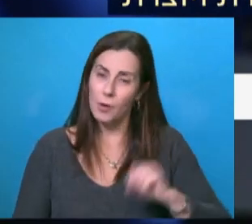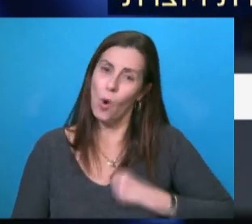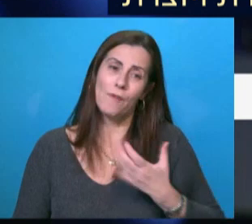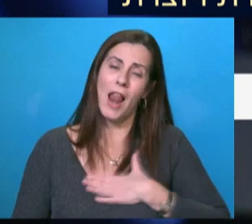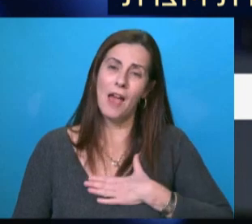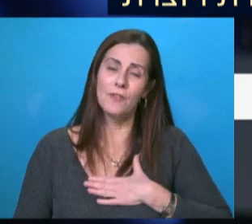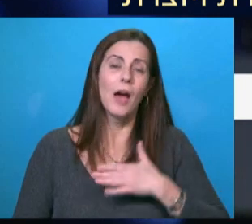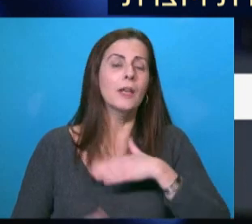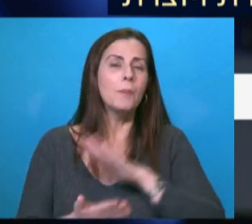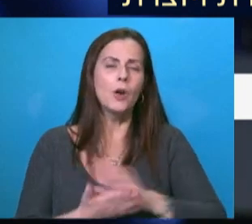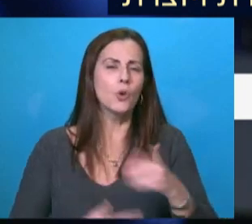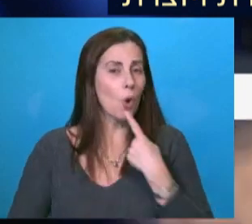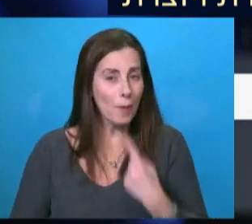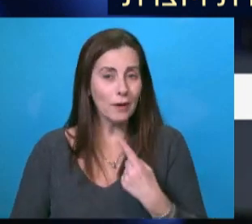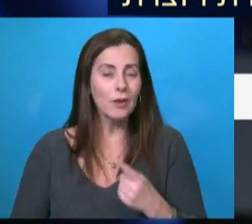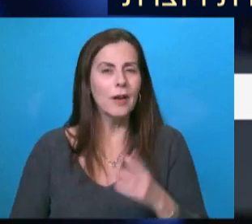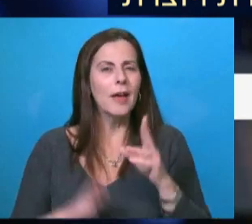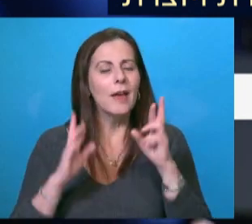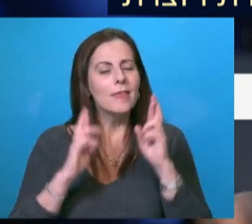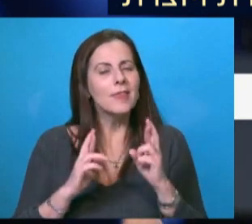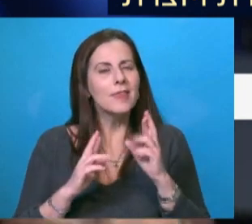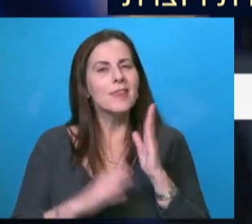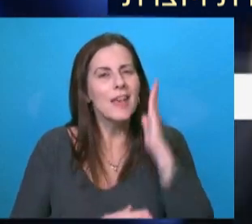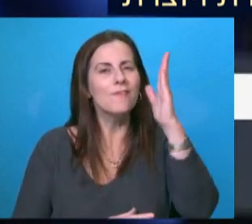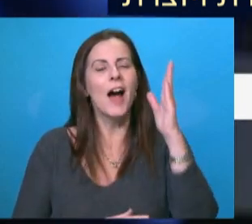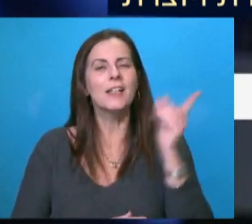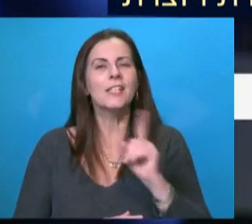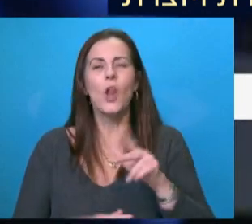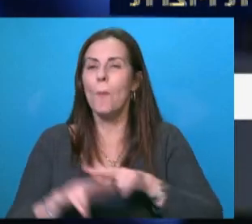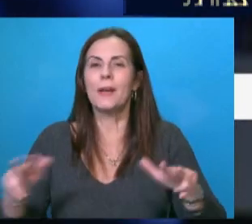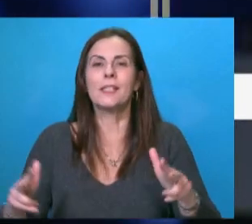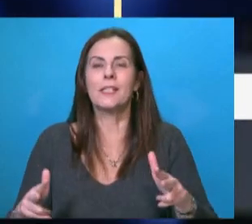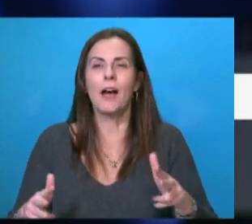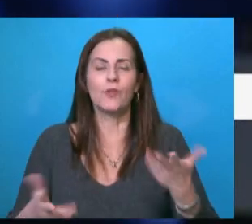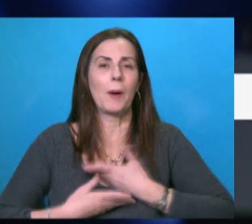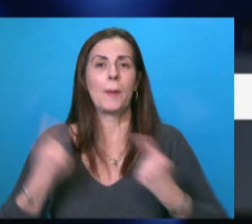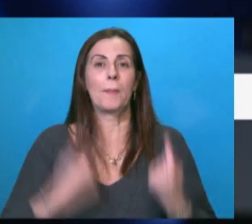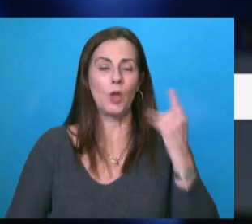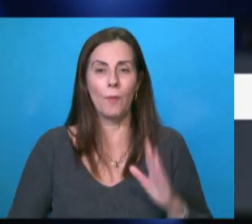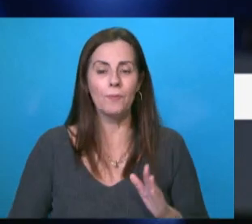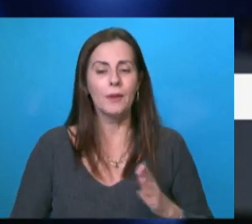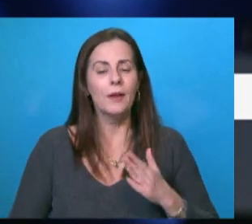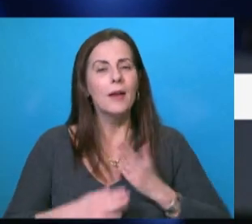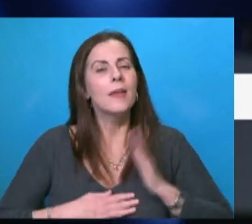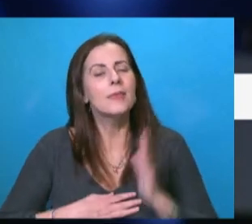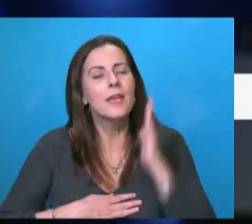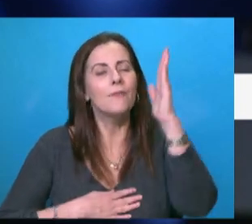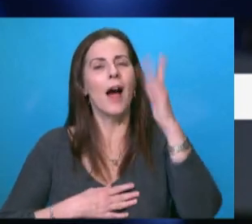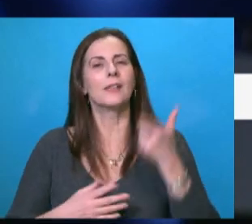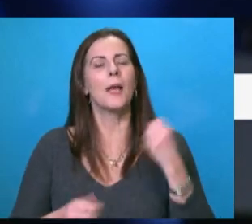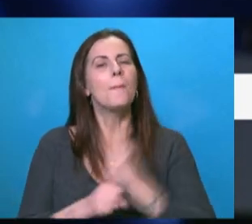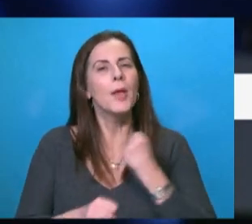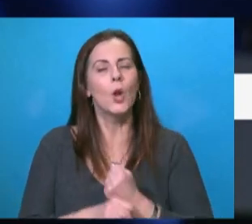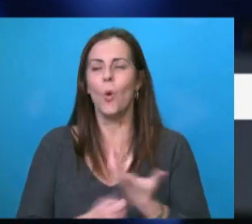פשוט טוענת שתקווה זה לא מצב צבירה שנוחת עלינו. Mm-hmm. תקווה זה פעילות, פעולה. זו